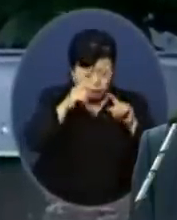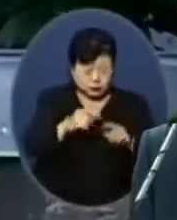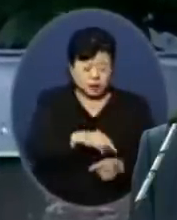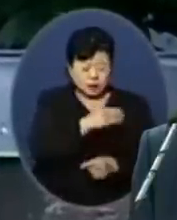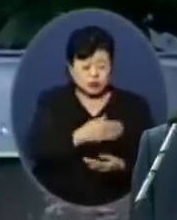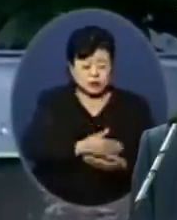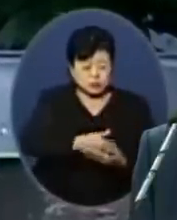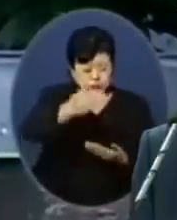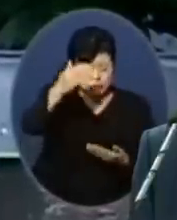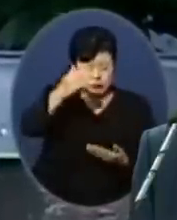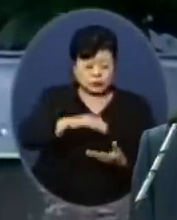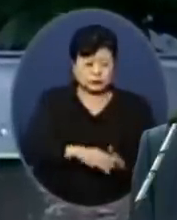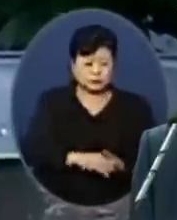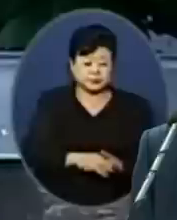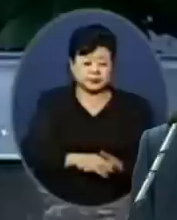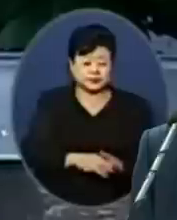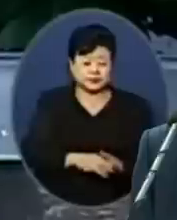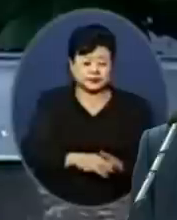권세를 철폐하고